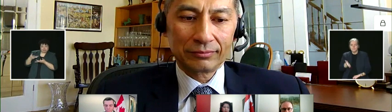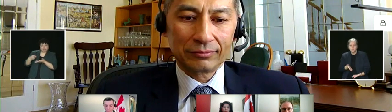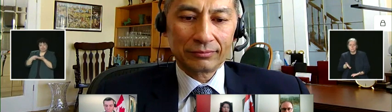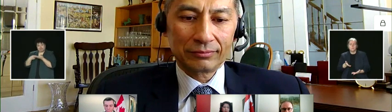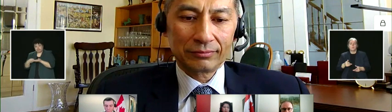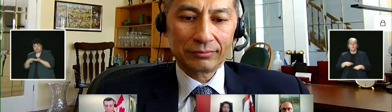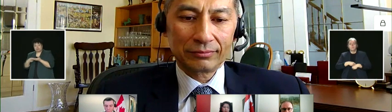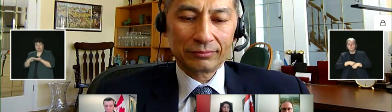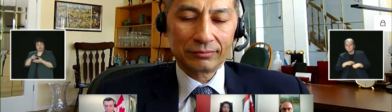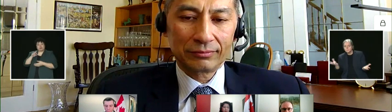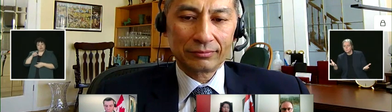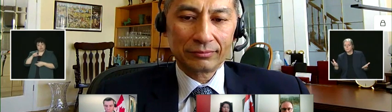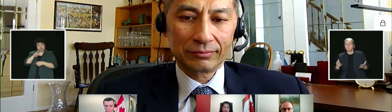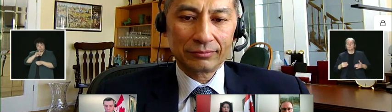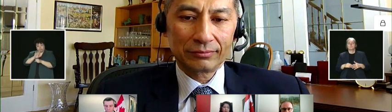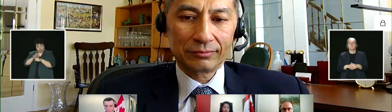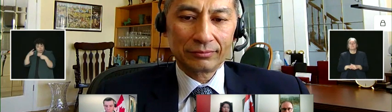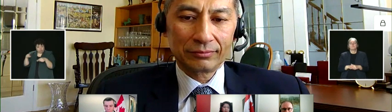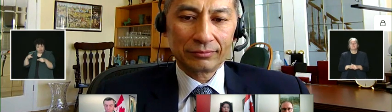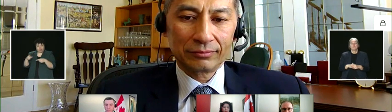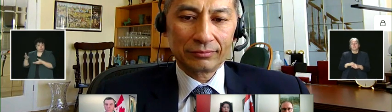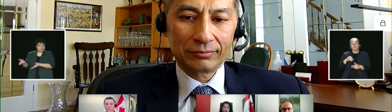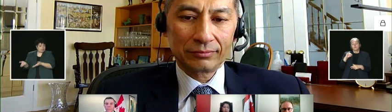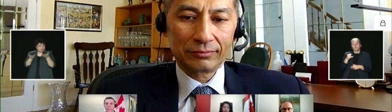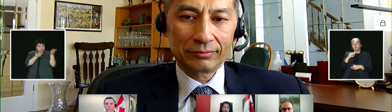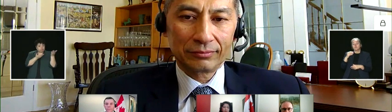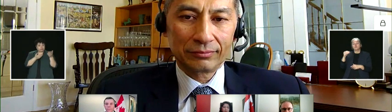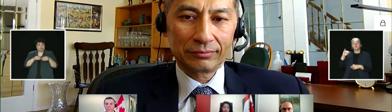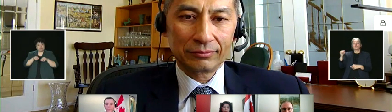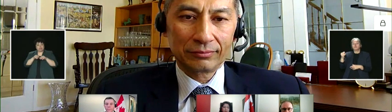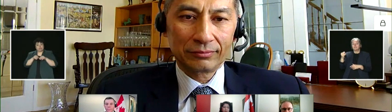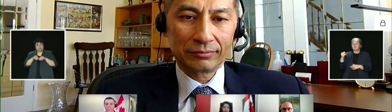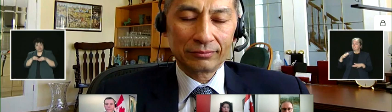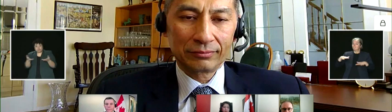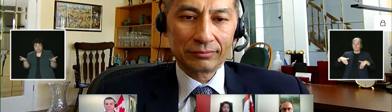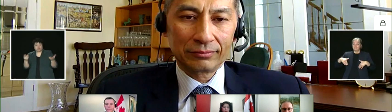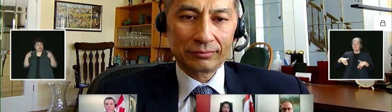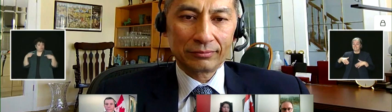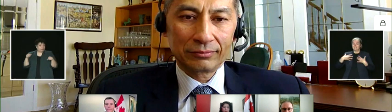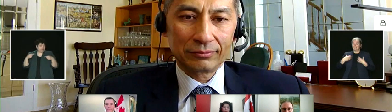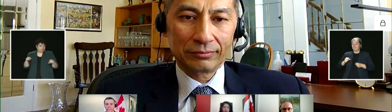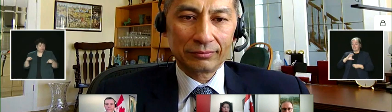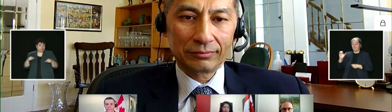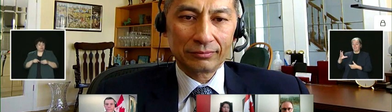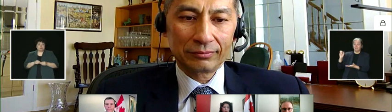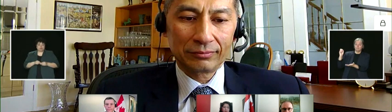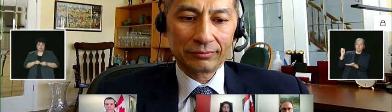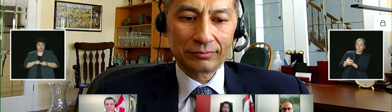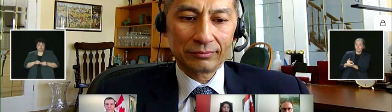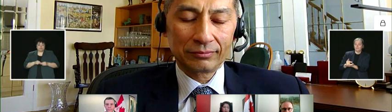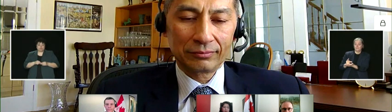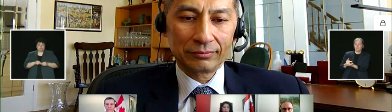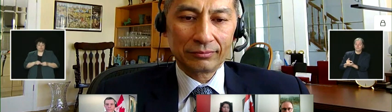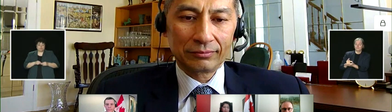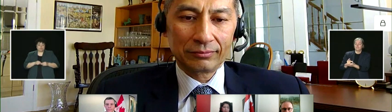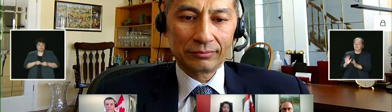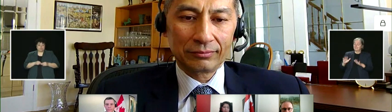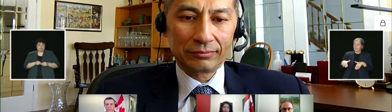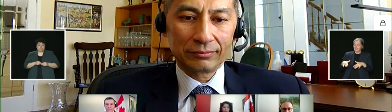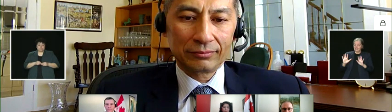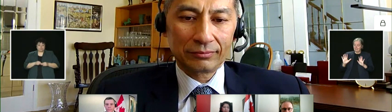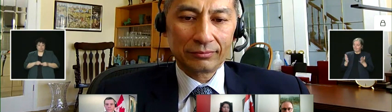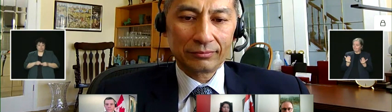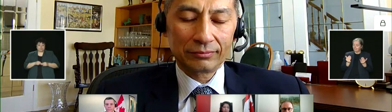et la distribution, et ils doivent toujours recevoir l'approbation de Santé Canada.